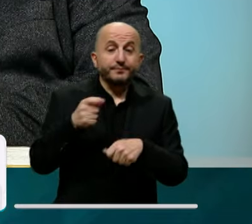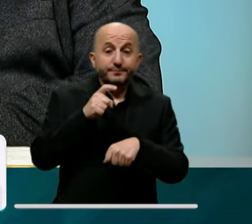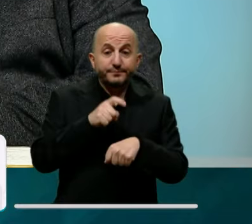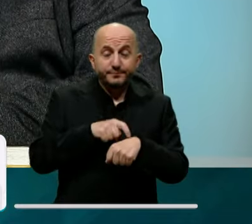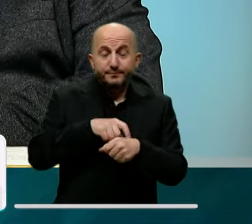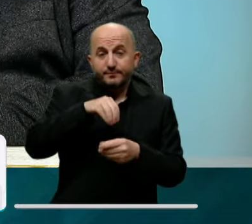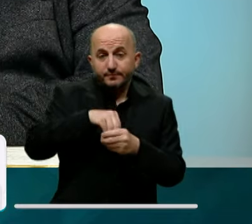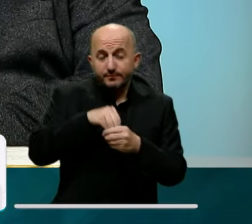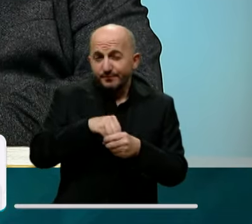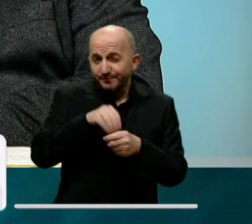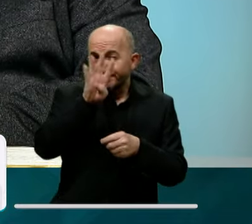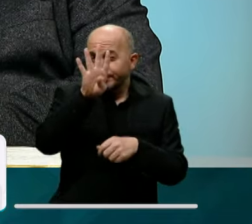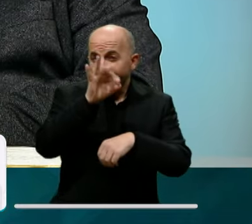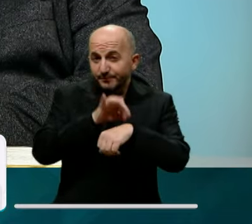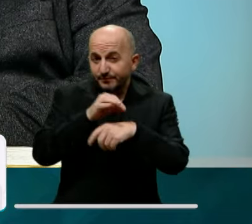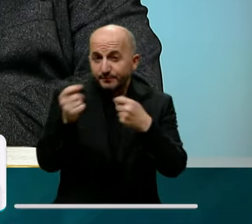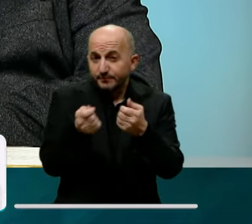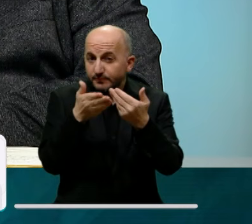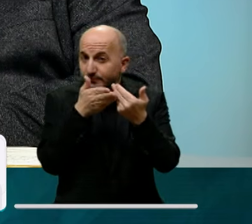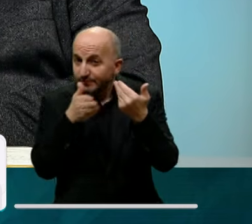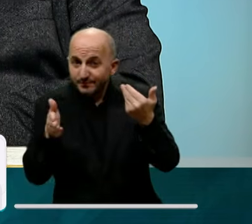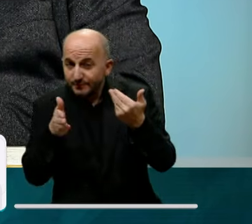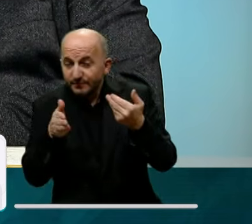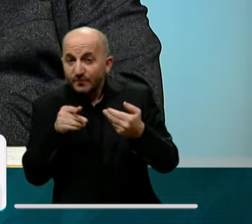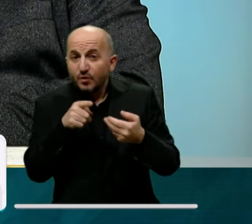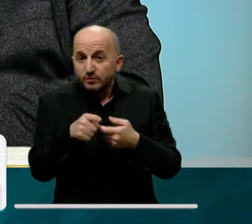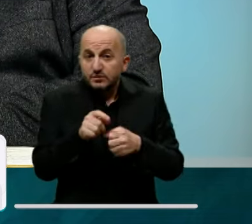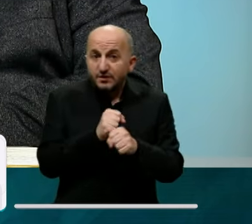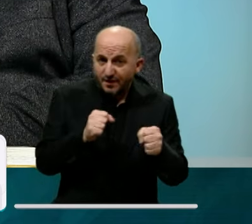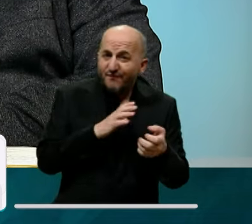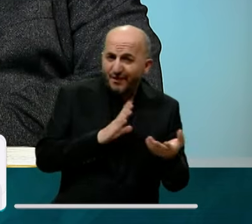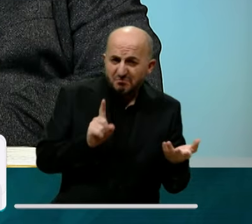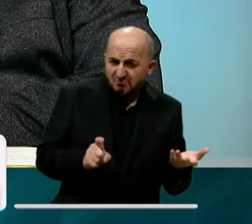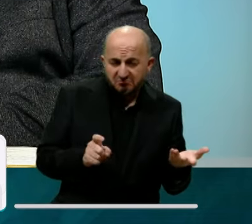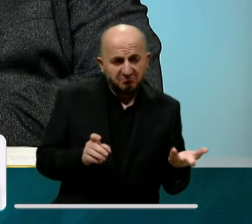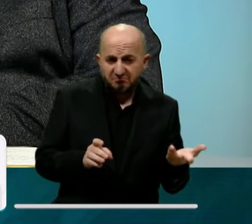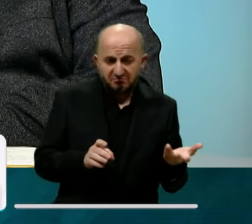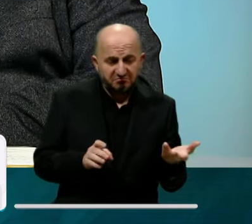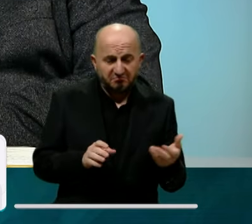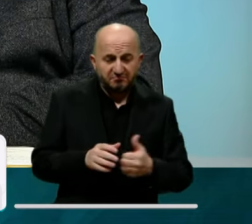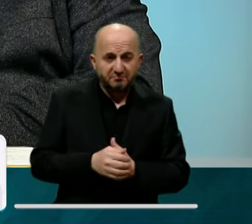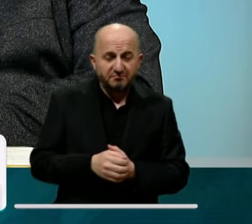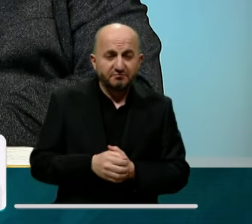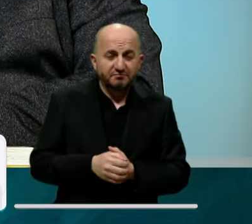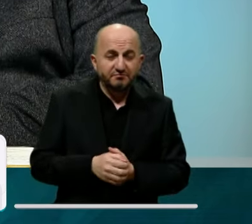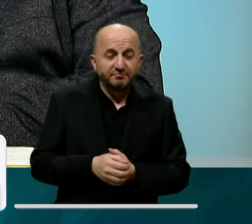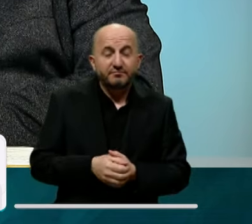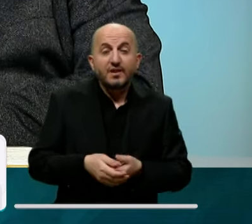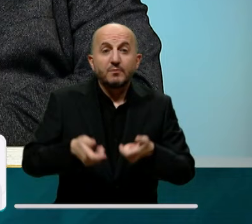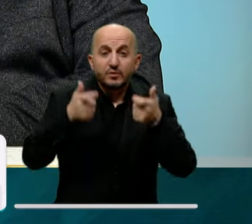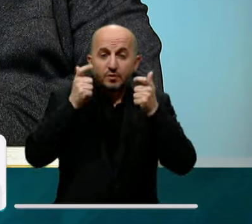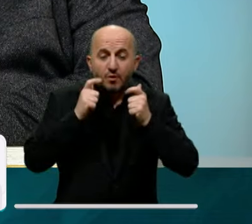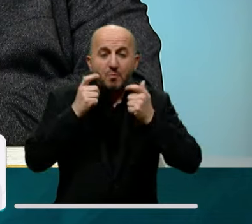dakika işinden ayrılması onu gerçekten meşgul eder mi Yani en azından Belki bir sorumluluk